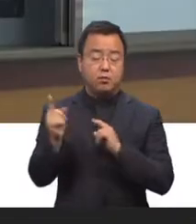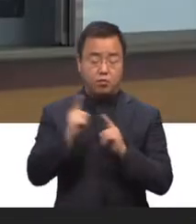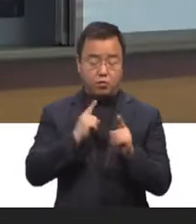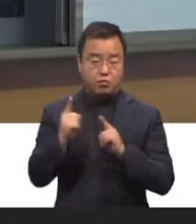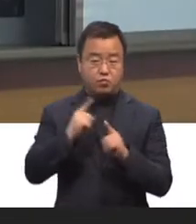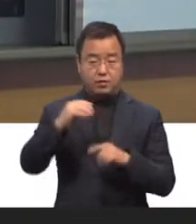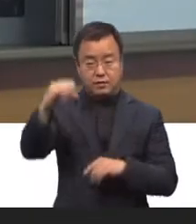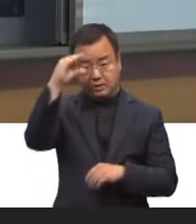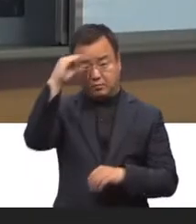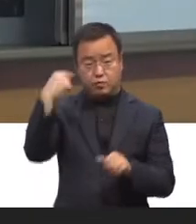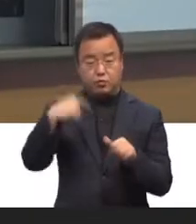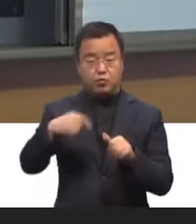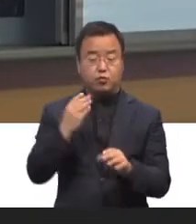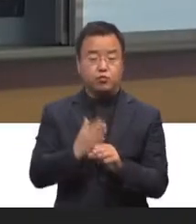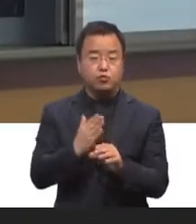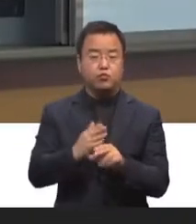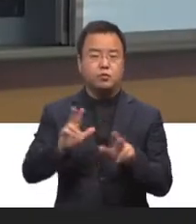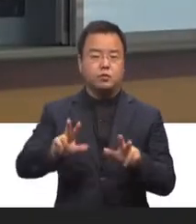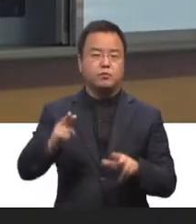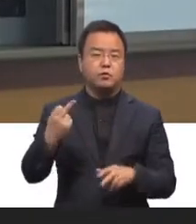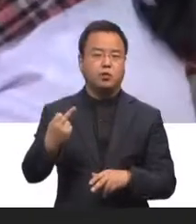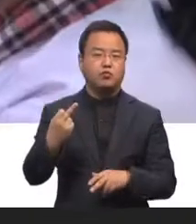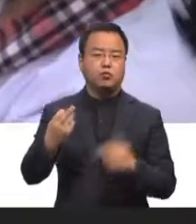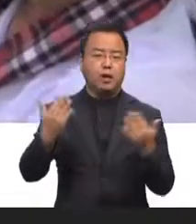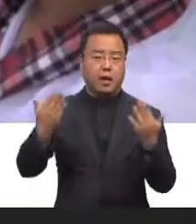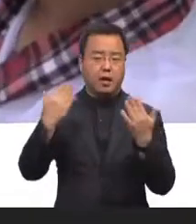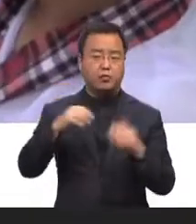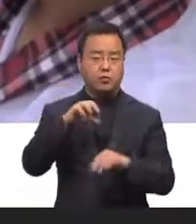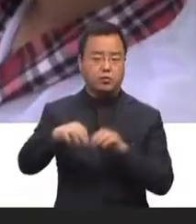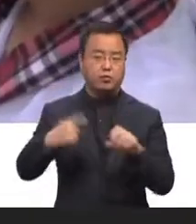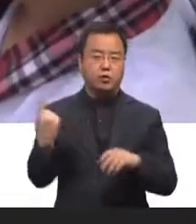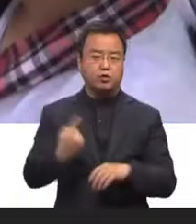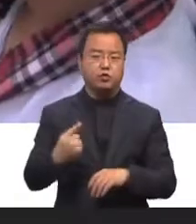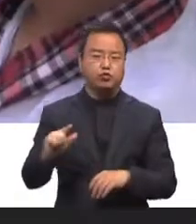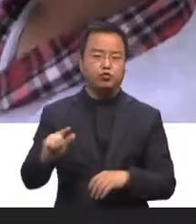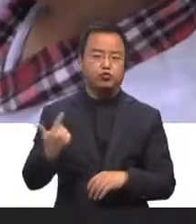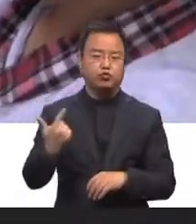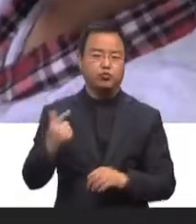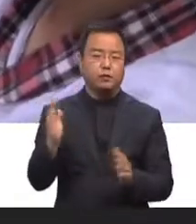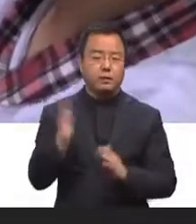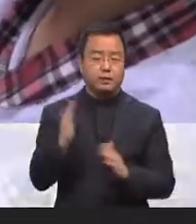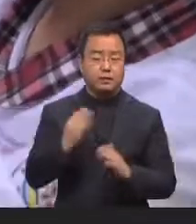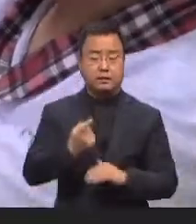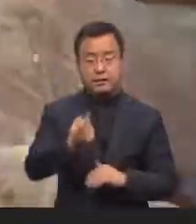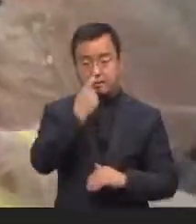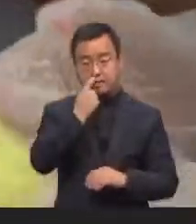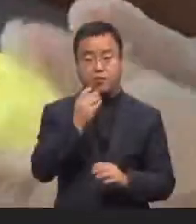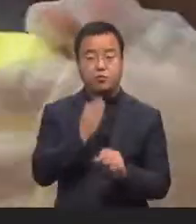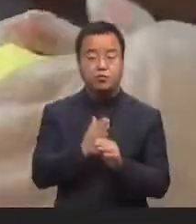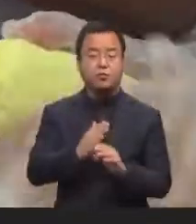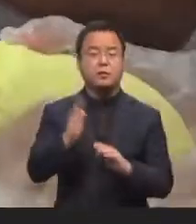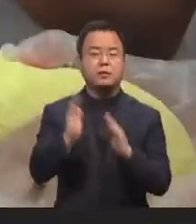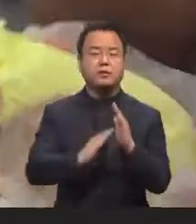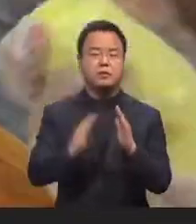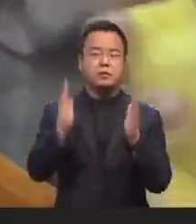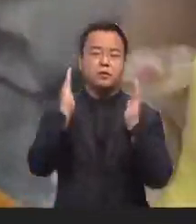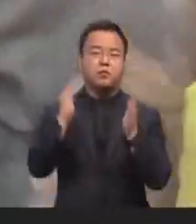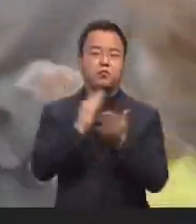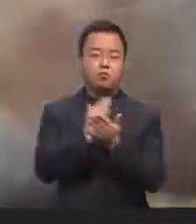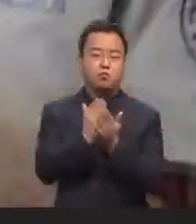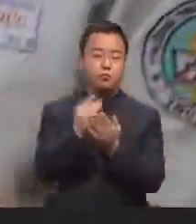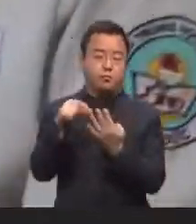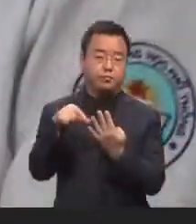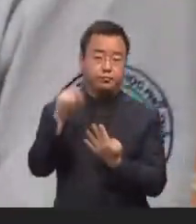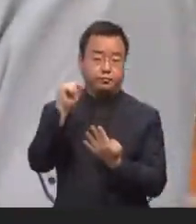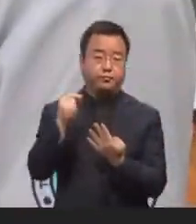지정돼 현재 12개 학교에서 1,600여 명의 학생들이 배우고 있습니다. 정식 교과로 채택되려면